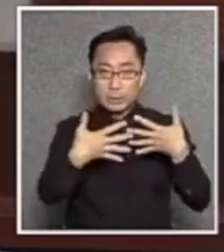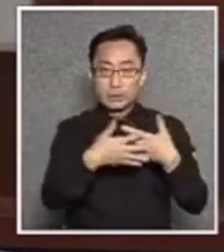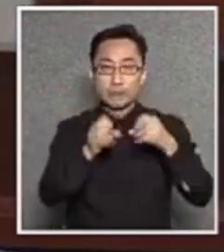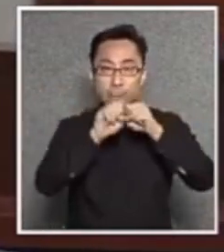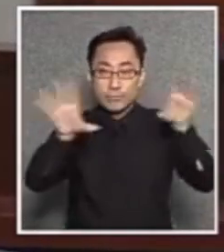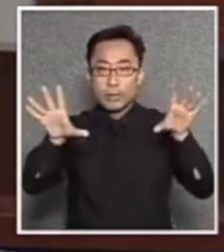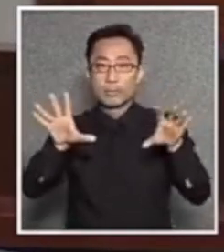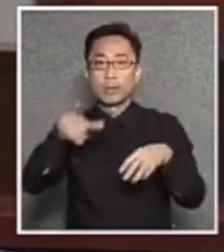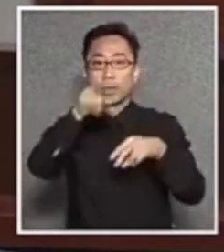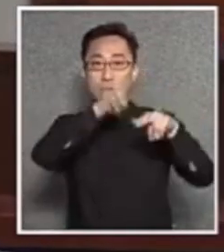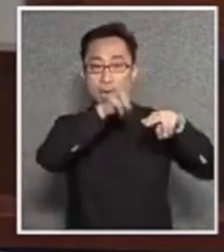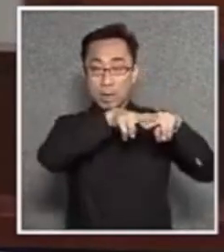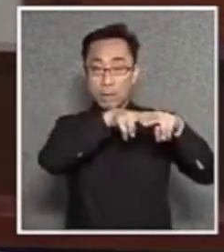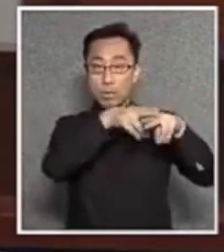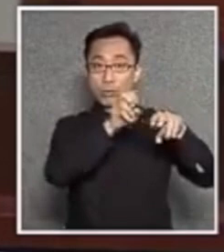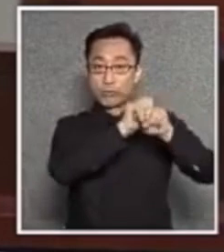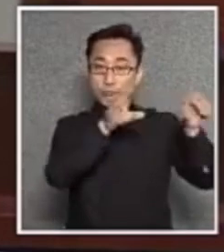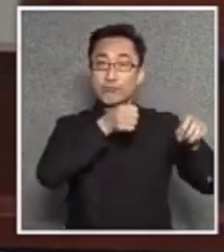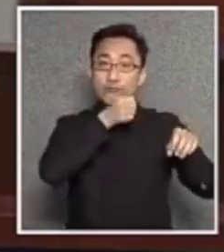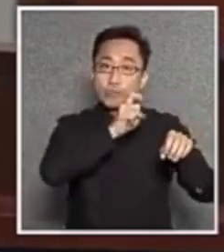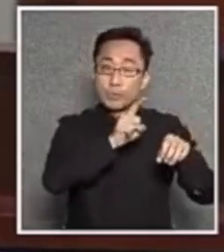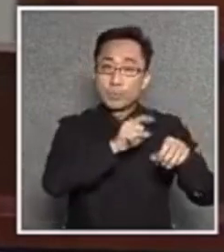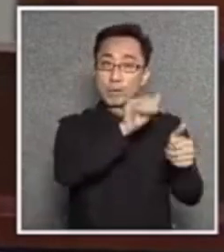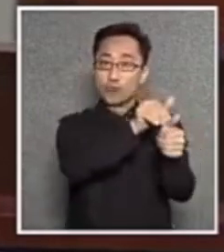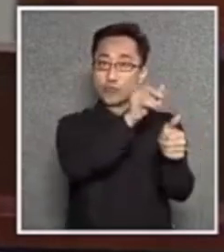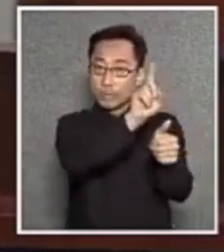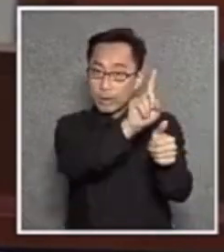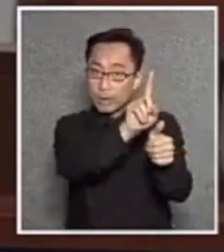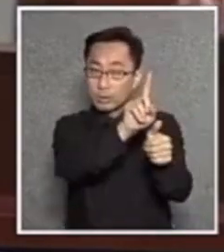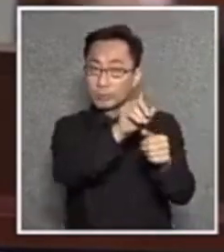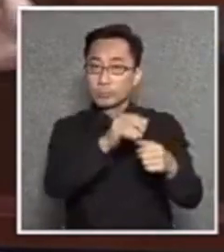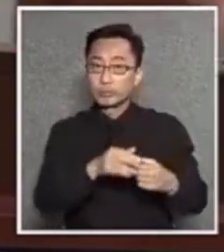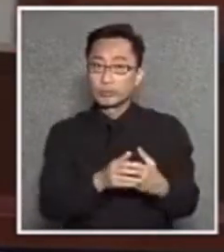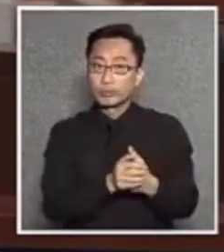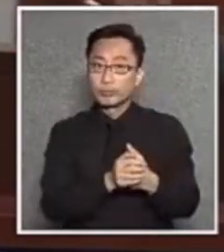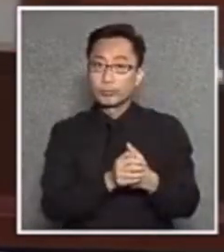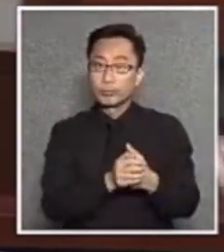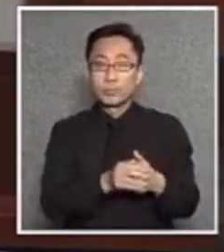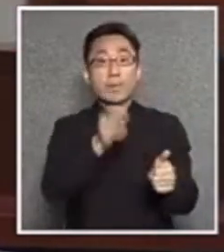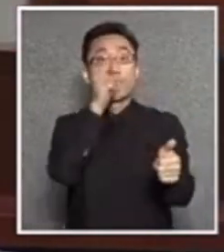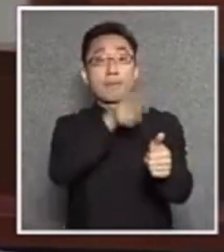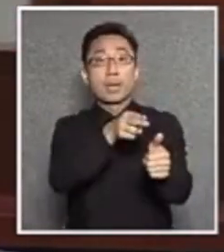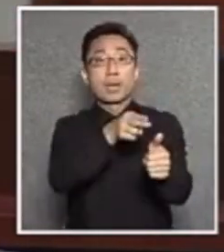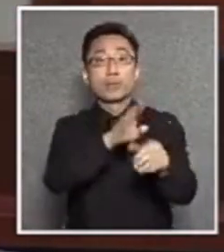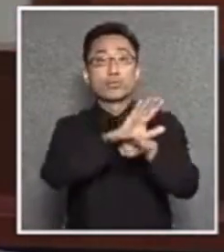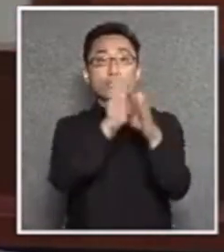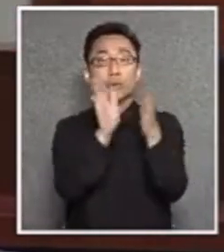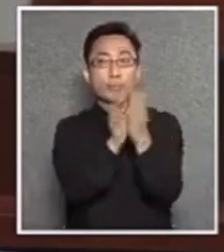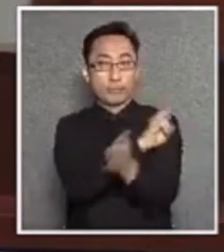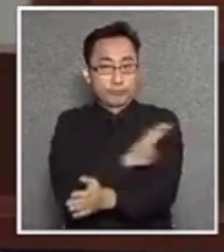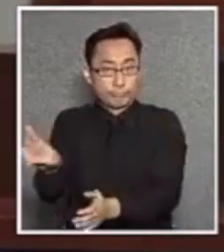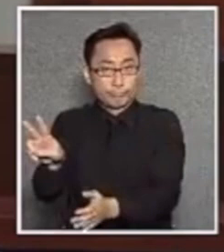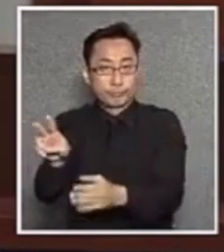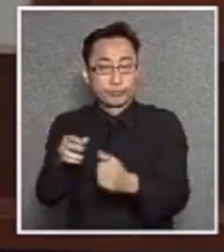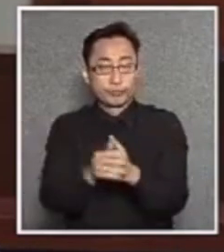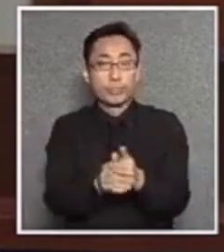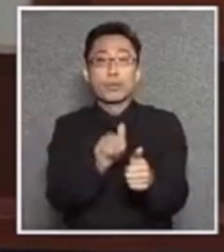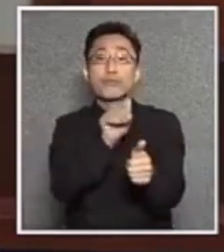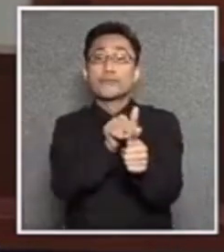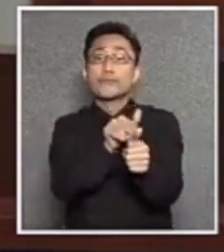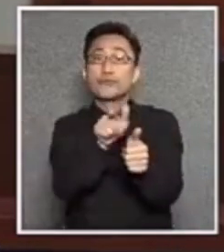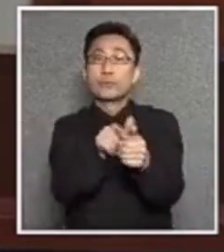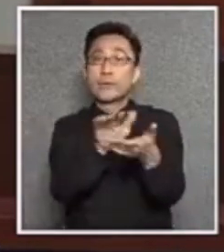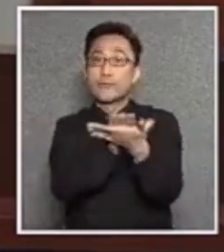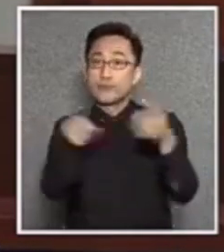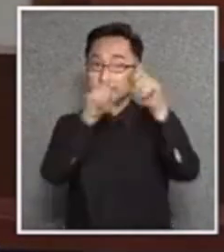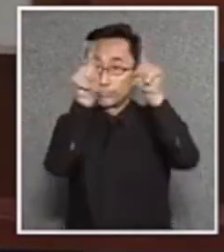知，你知唔知啲通知係乜嘢啊？共產黨最興做呢啲嘢嘅，一個命令個動作全部一齊，嗰個通知嘅內容我讀俾你